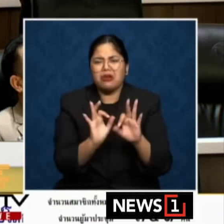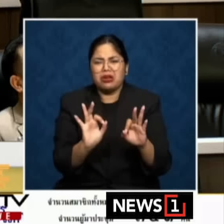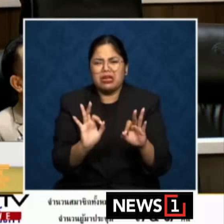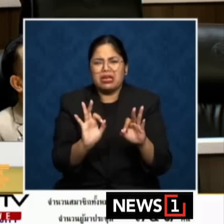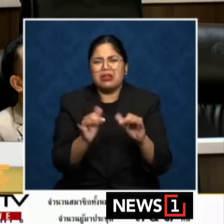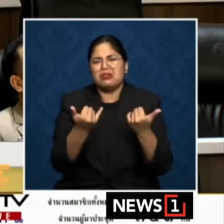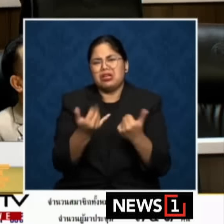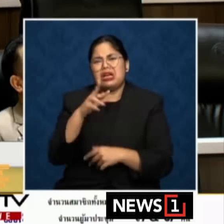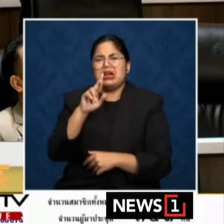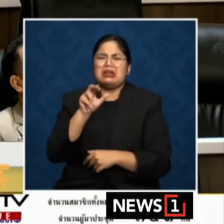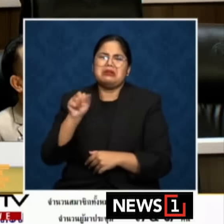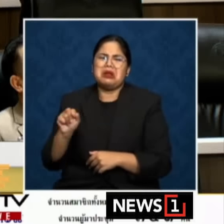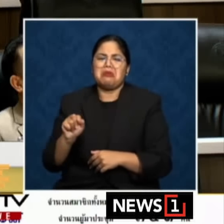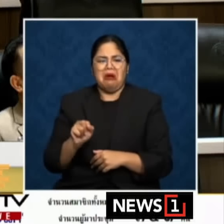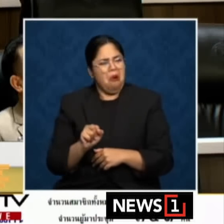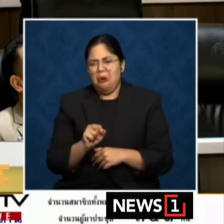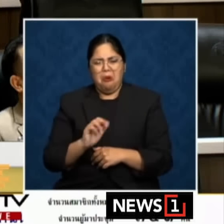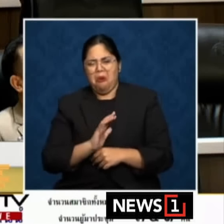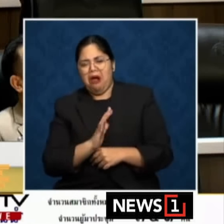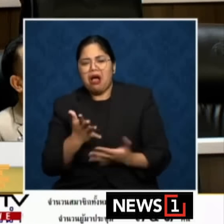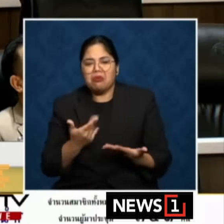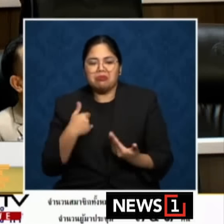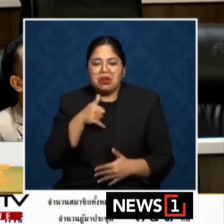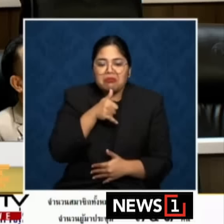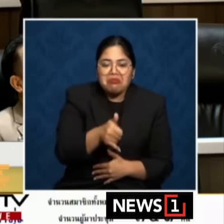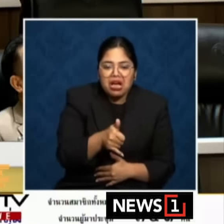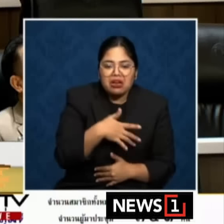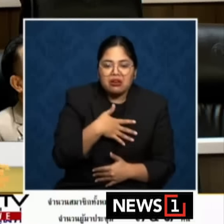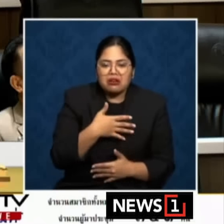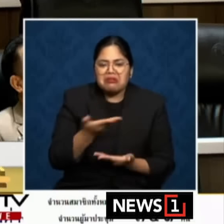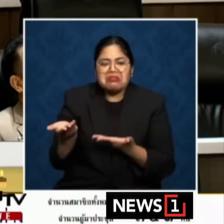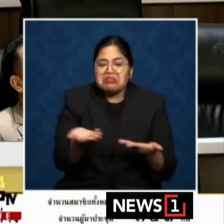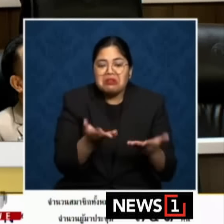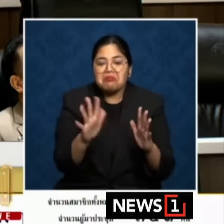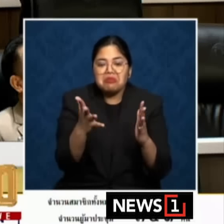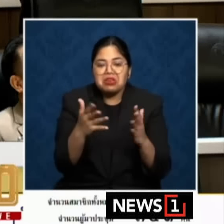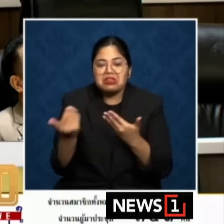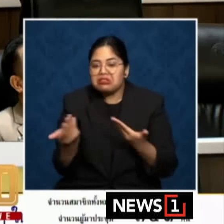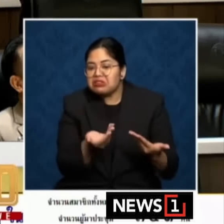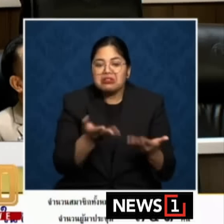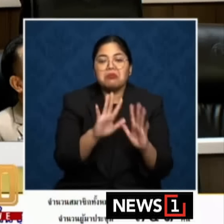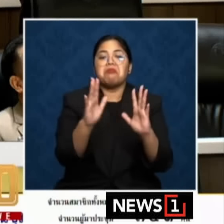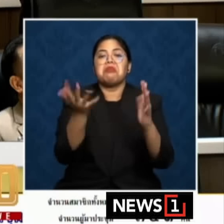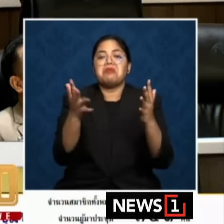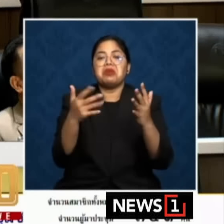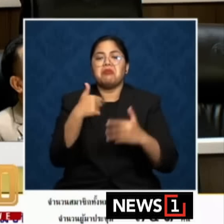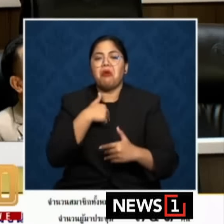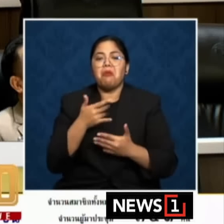าต้อนรับเลยอันนี้คือถือว่าเสียศักดิ์ศรีสภาค่ะ โคจรคือโคที่จรรี